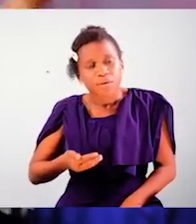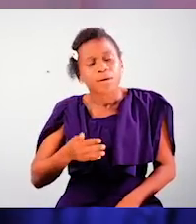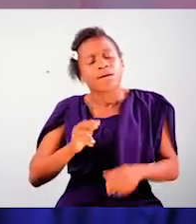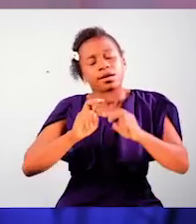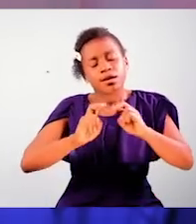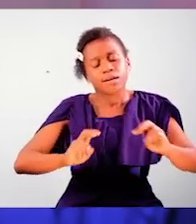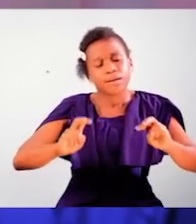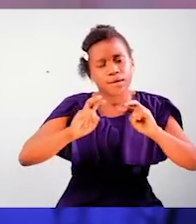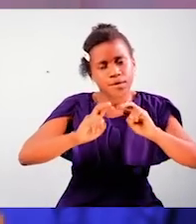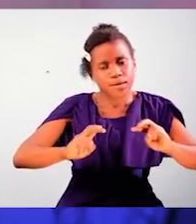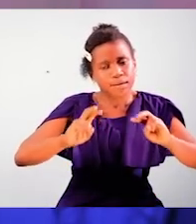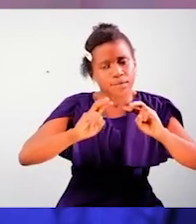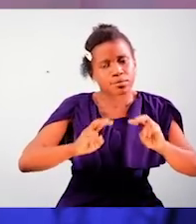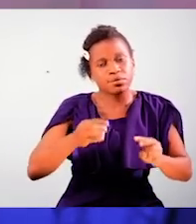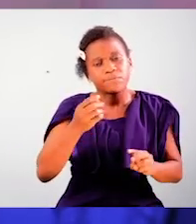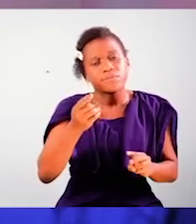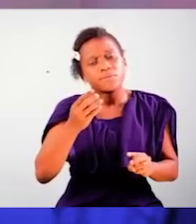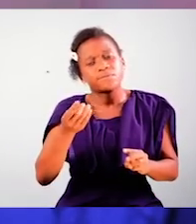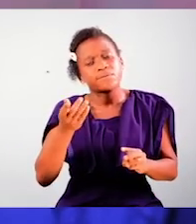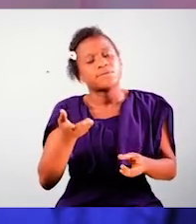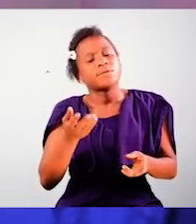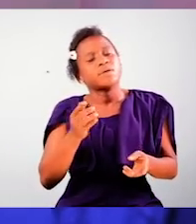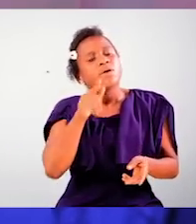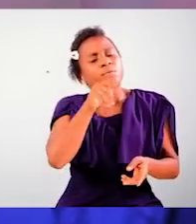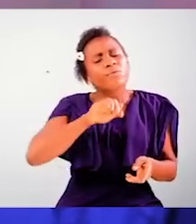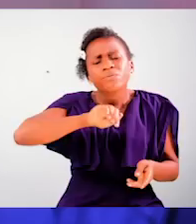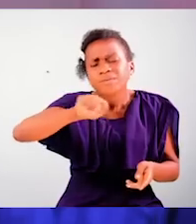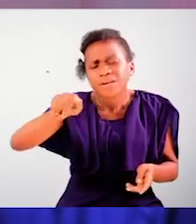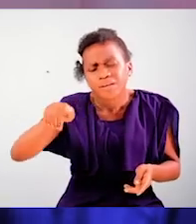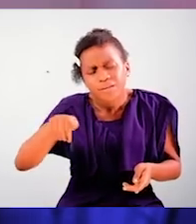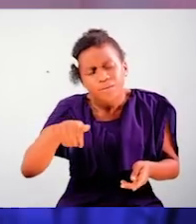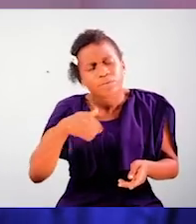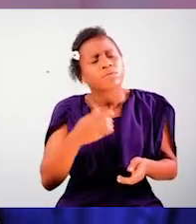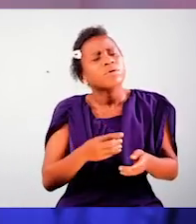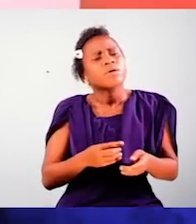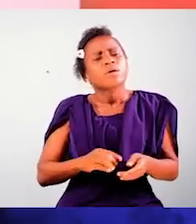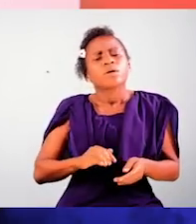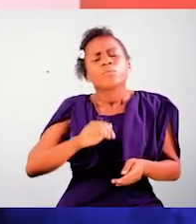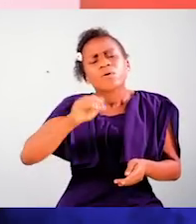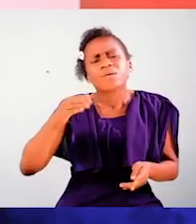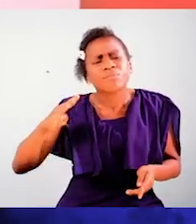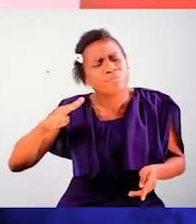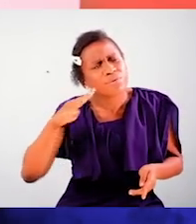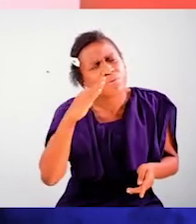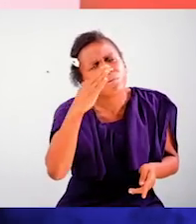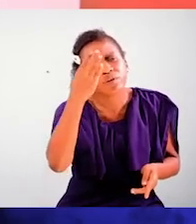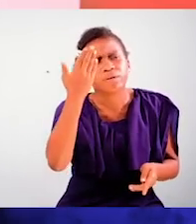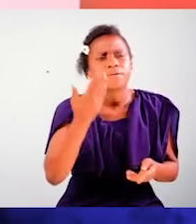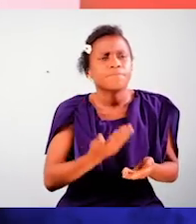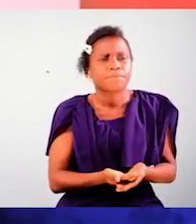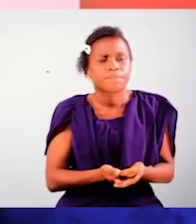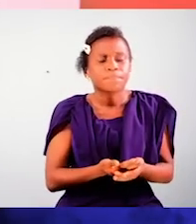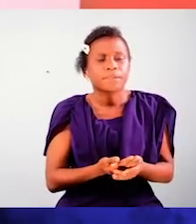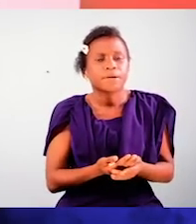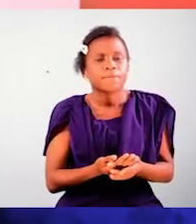zako unakuja unaiba mabilioni. Saizi hawaibi milioni. Bilioni wanaiba. Wewe niulize